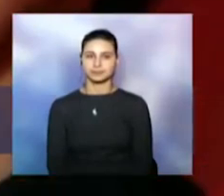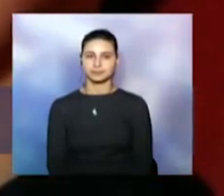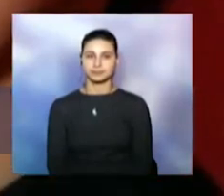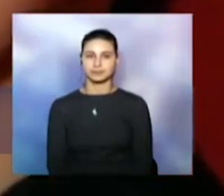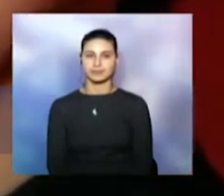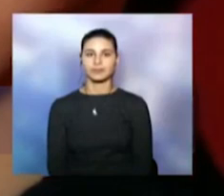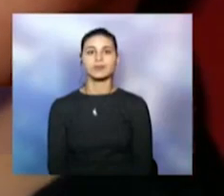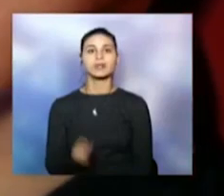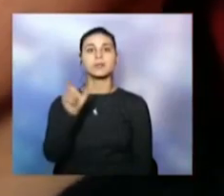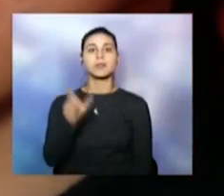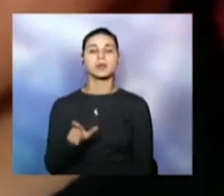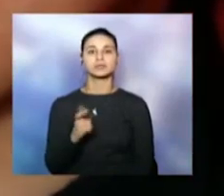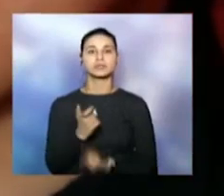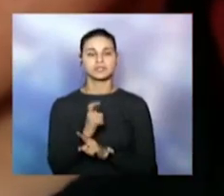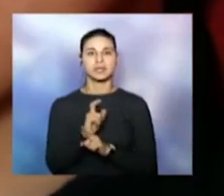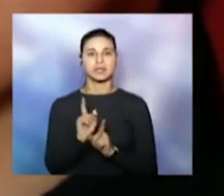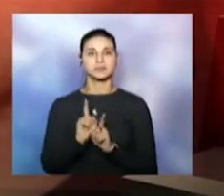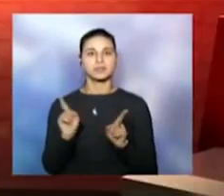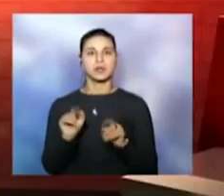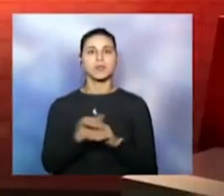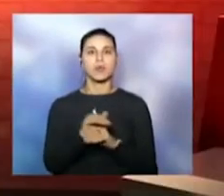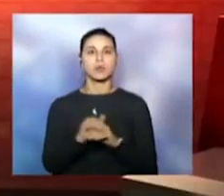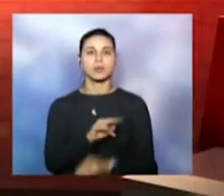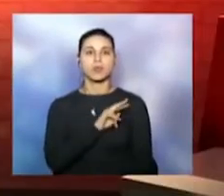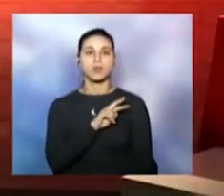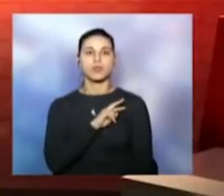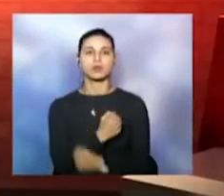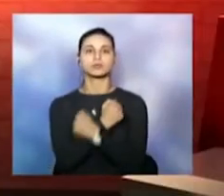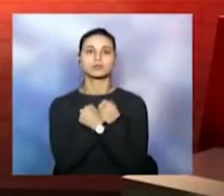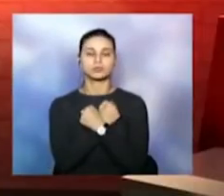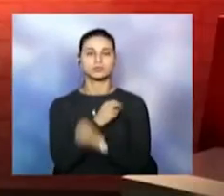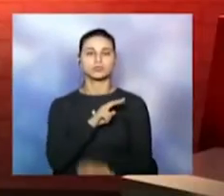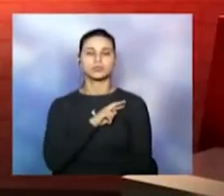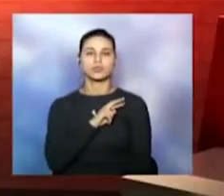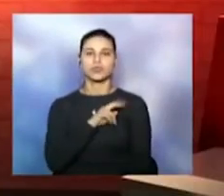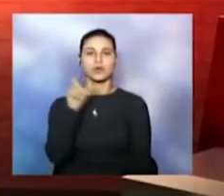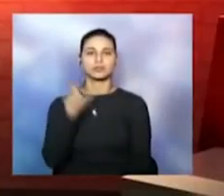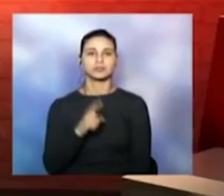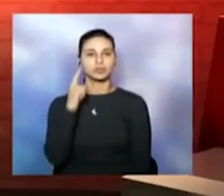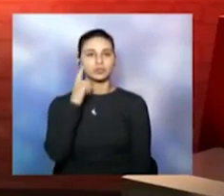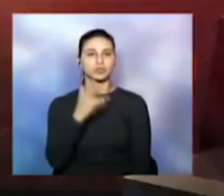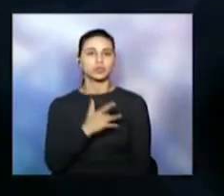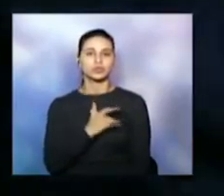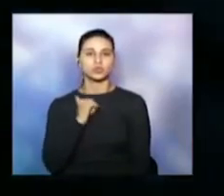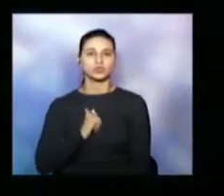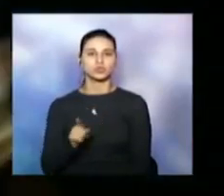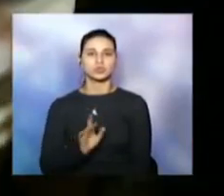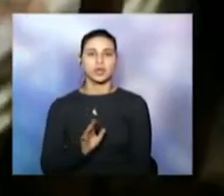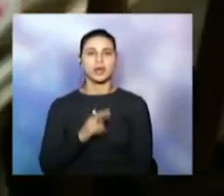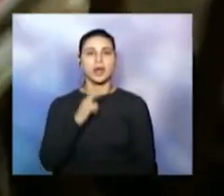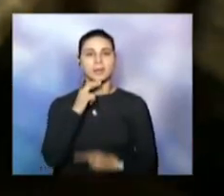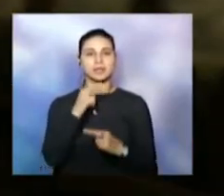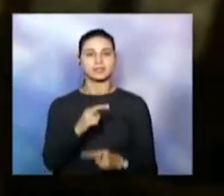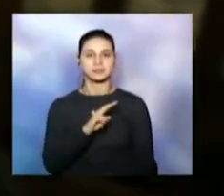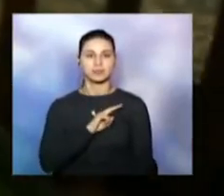საოცარი ბავშვია. თუ ყველას ეფერება, ყველას ეხუტება, არავისთვის არაფერი არ ენანება, ცდილობს ყველას